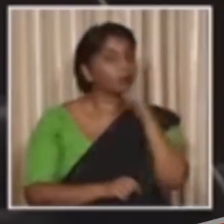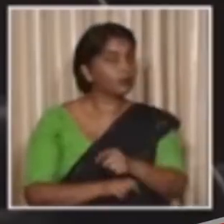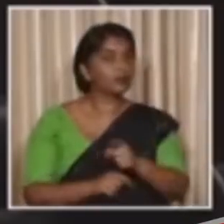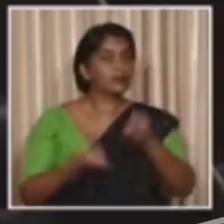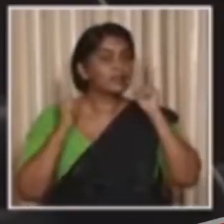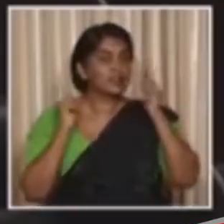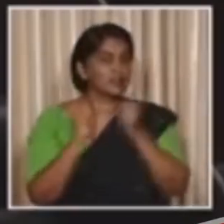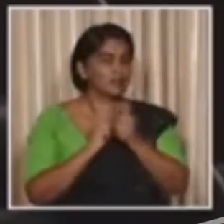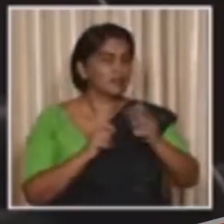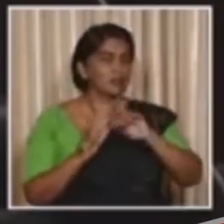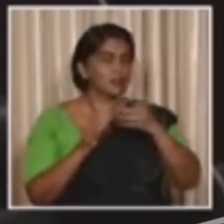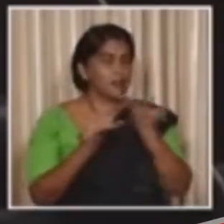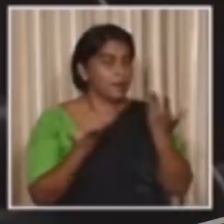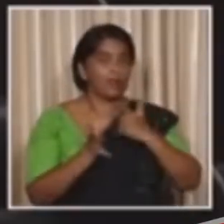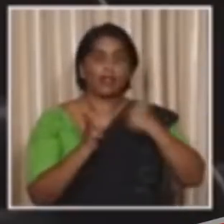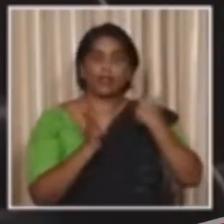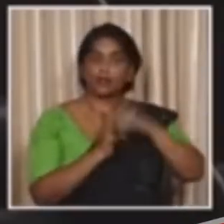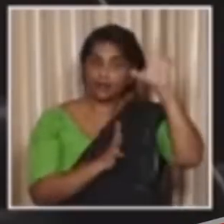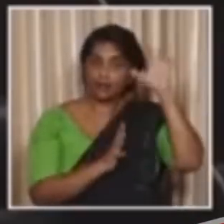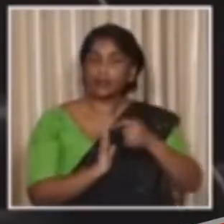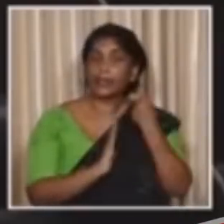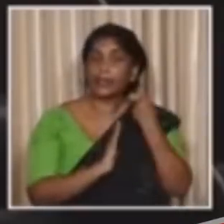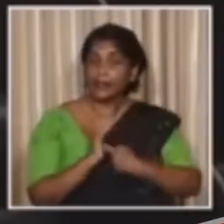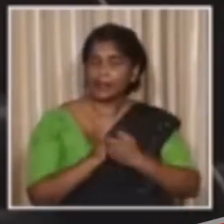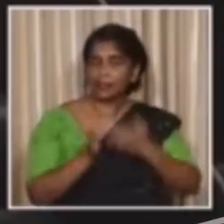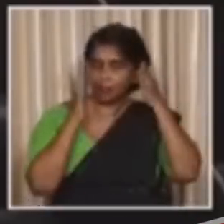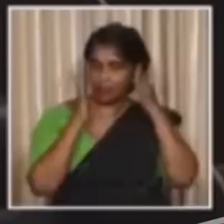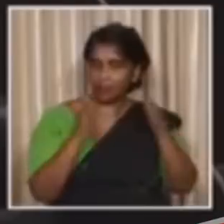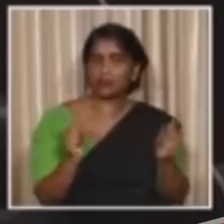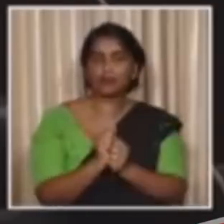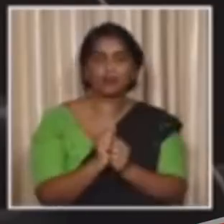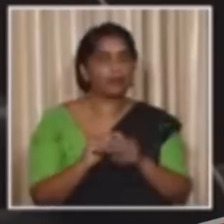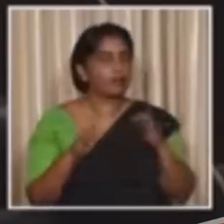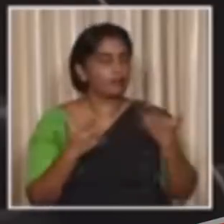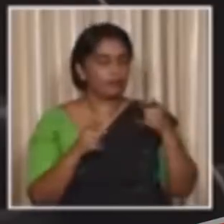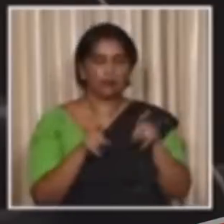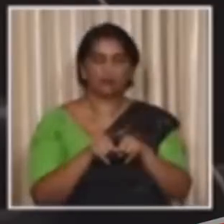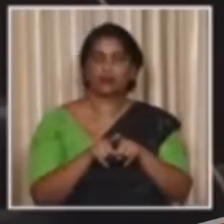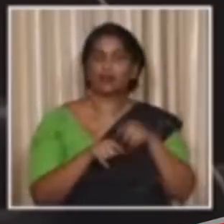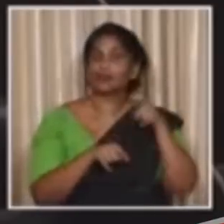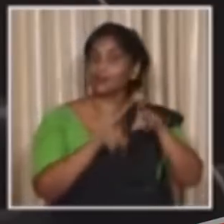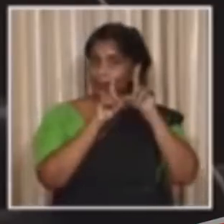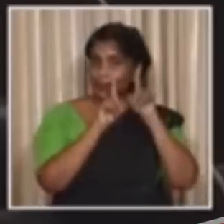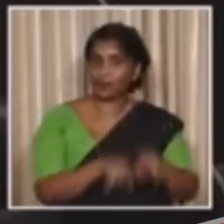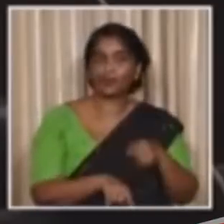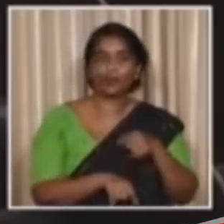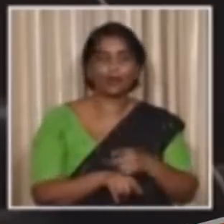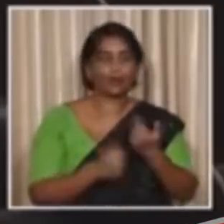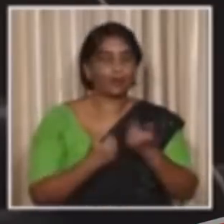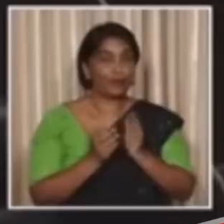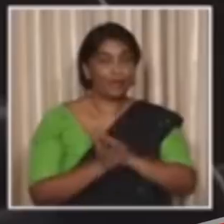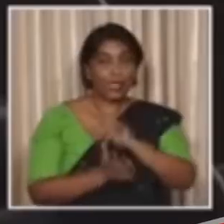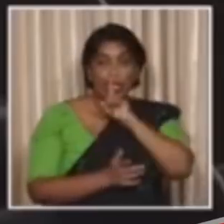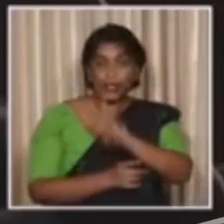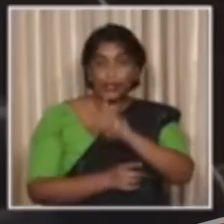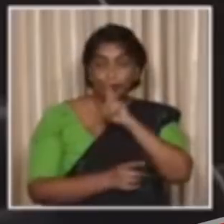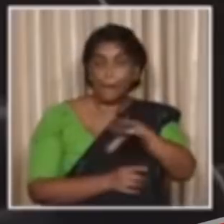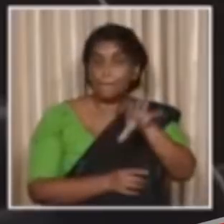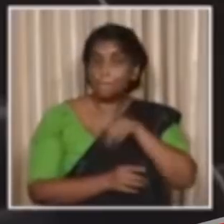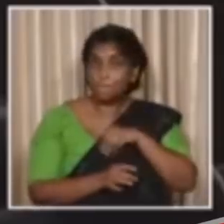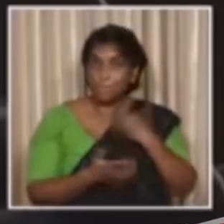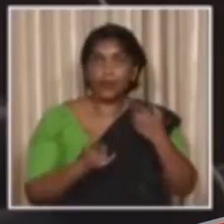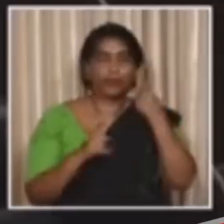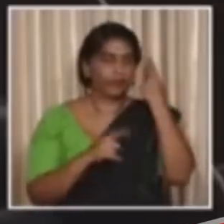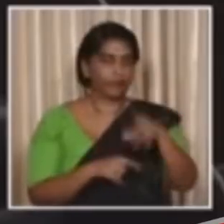සෙල්ලම් නටන්න බැරි පනතක් ගේන්න. ගෙනල්ලා නීති රාමුවකට කොටු කරන්න. එහෙම නැතුව මේ විදියට මේ Taman කියන දෙයට එකඟ නොවු